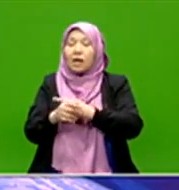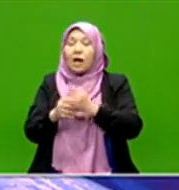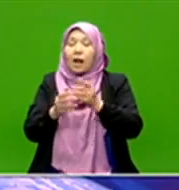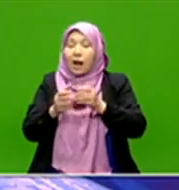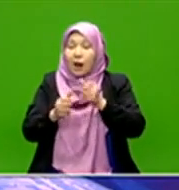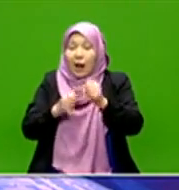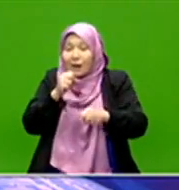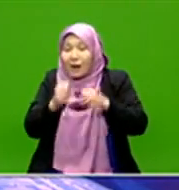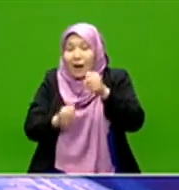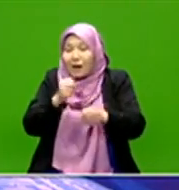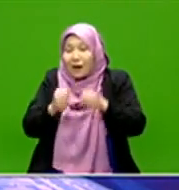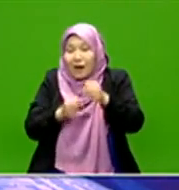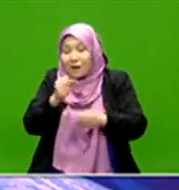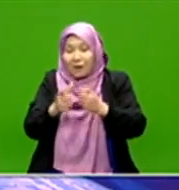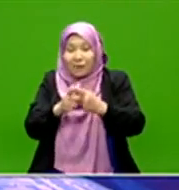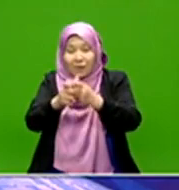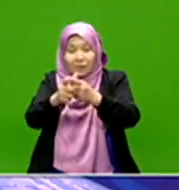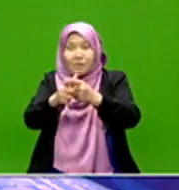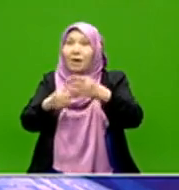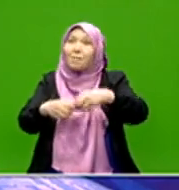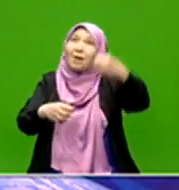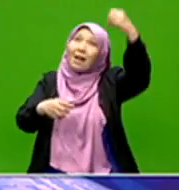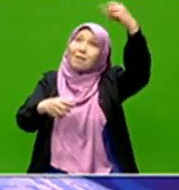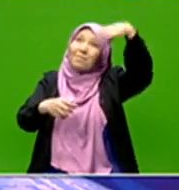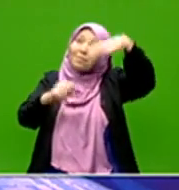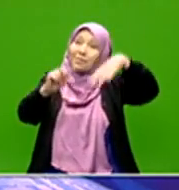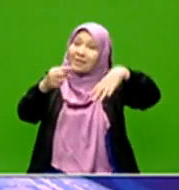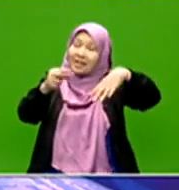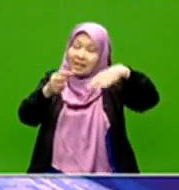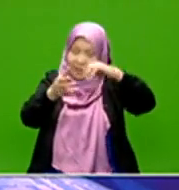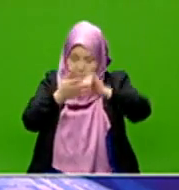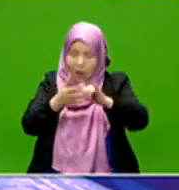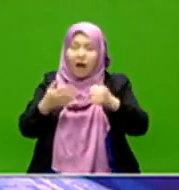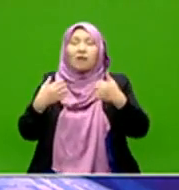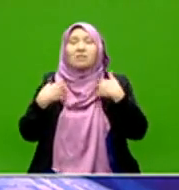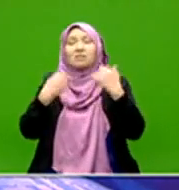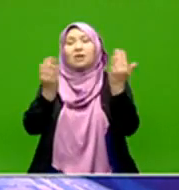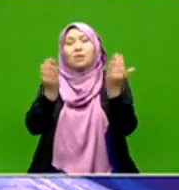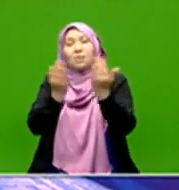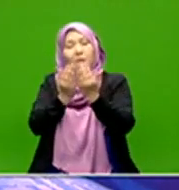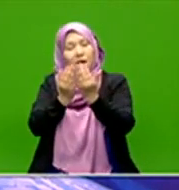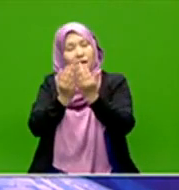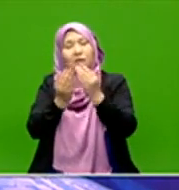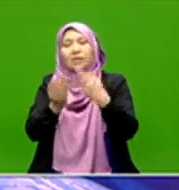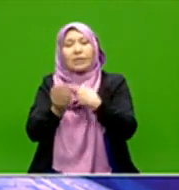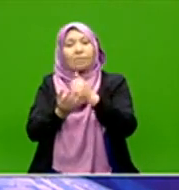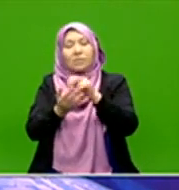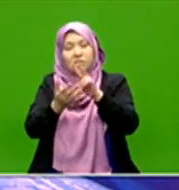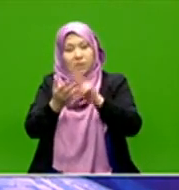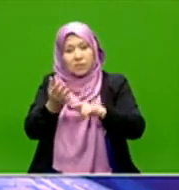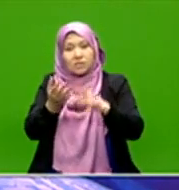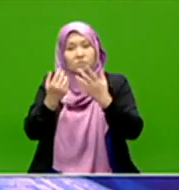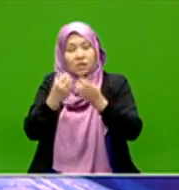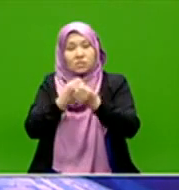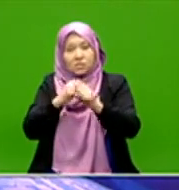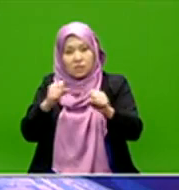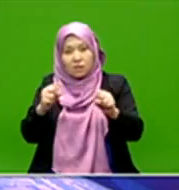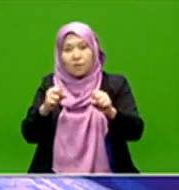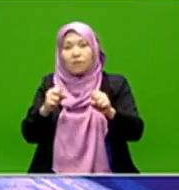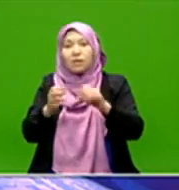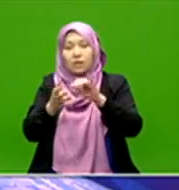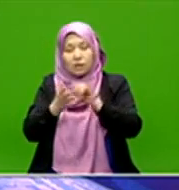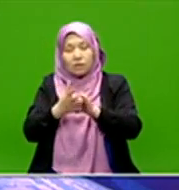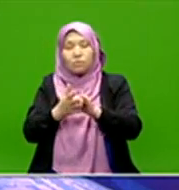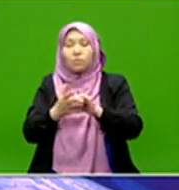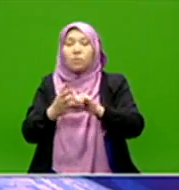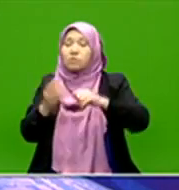tu. Pusingan satu, pusingan dua, pusingan tiga, berhenti minum zam-zam kat tepi. Tak sudah-sudah, hari dah siap dah tujuh, kita masih lagi. Itu adalah